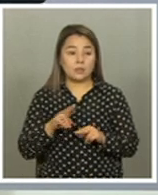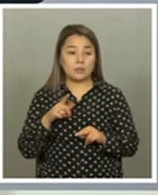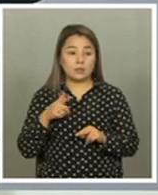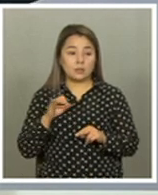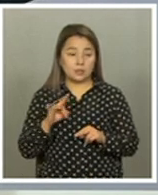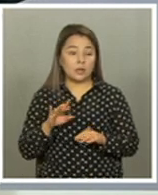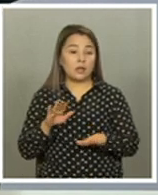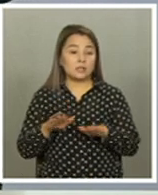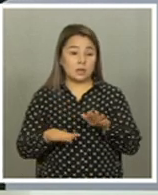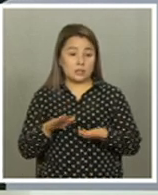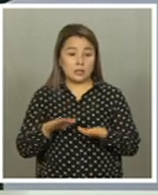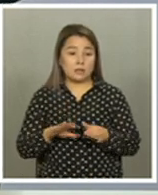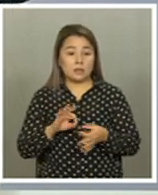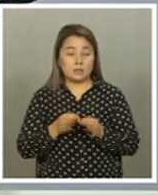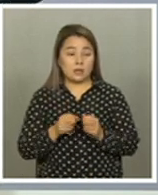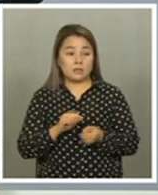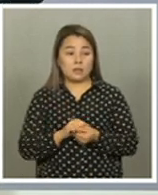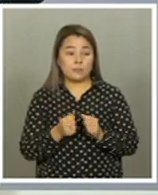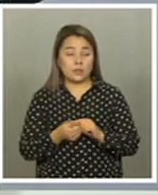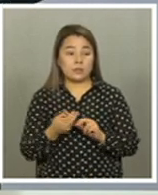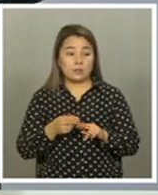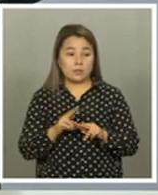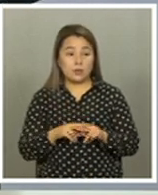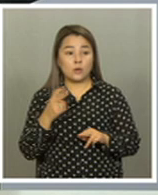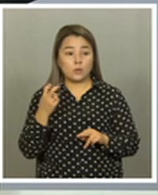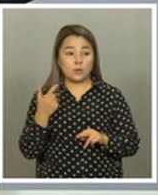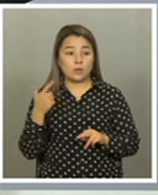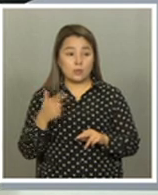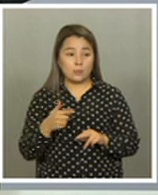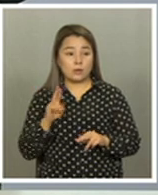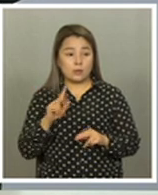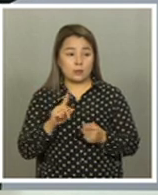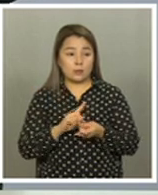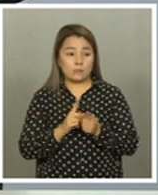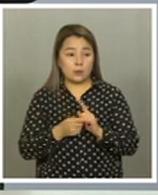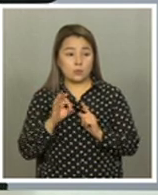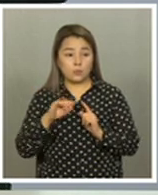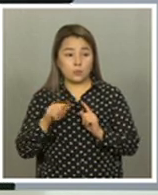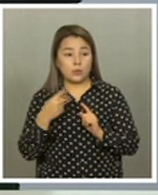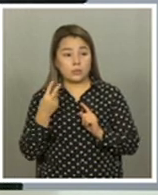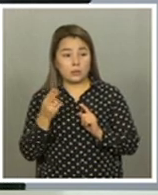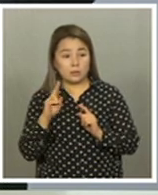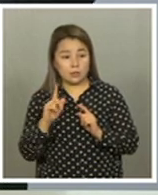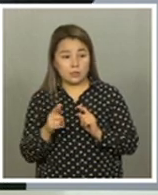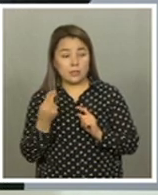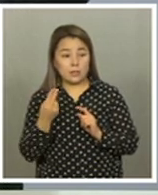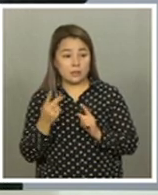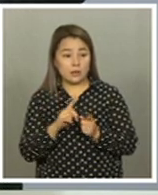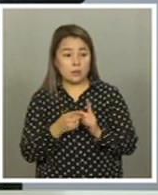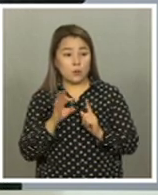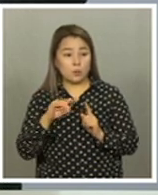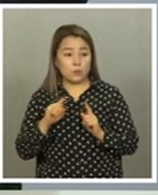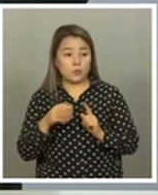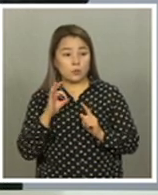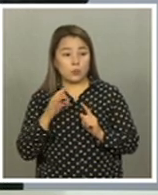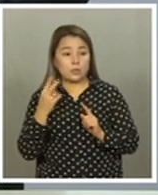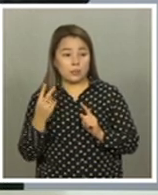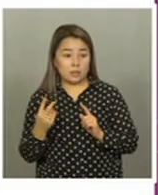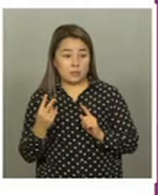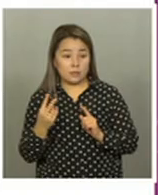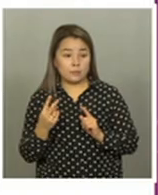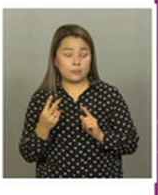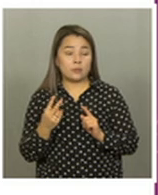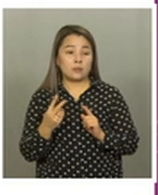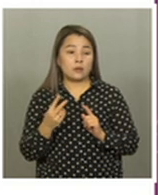гыртасының массасы 200 грамм, килограммға айналдырсақ 0,12 килограмм, центнерге айналдырсақ